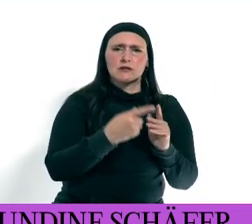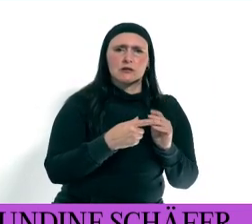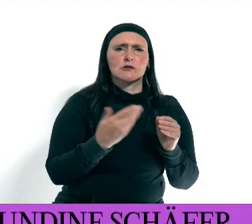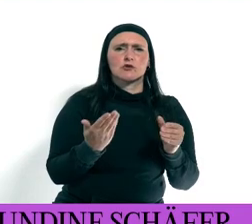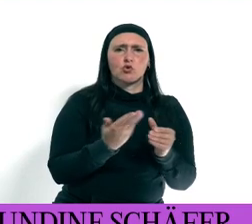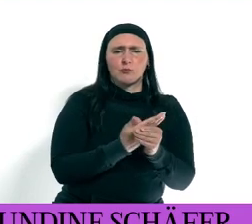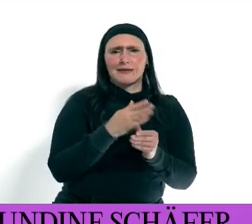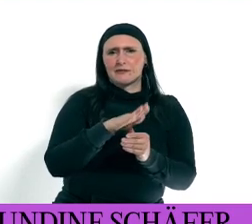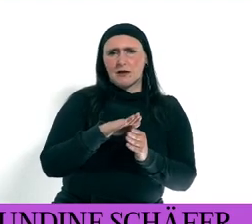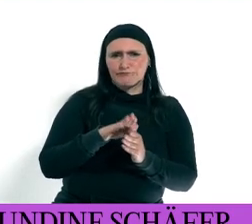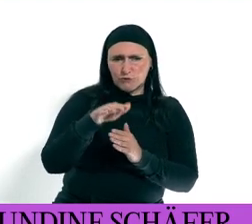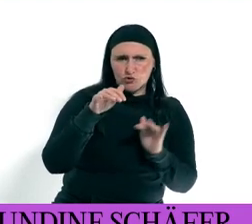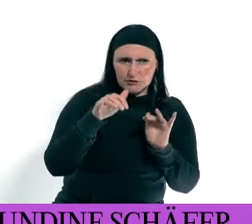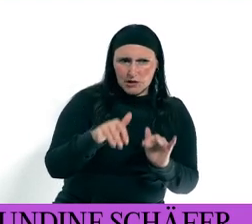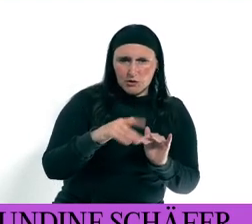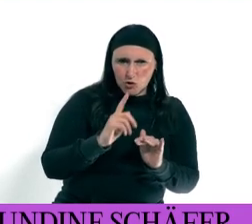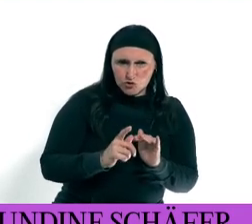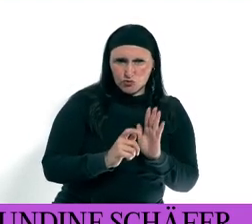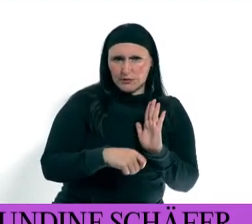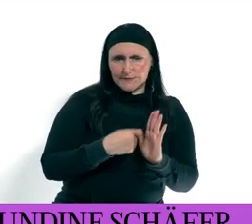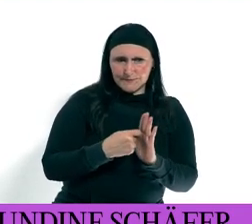Documenta. Die Documenta hat uns auch unterstützt.